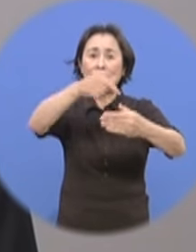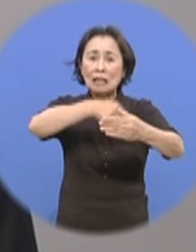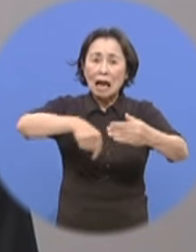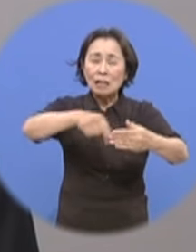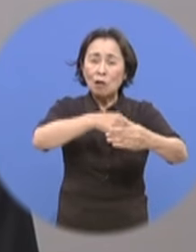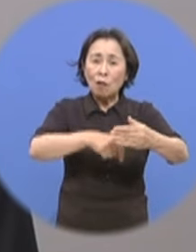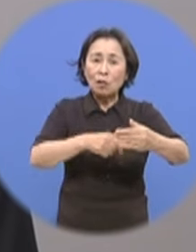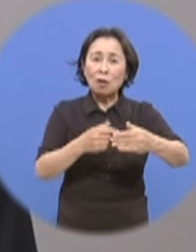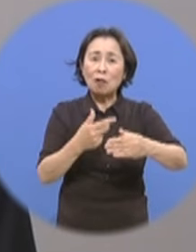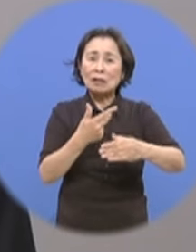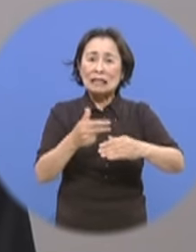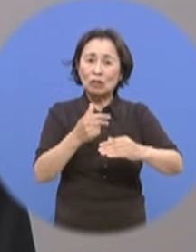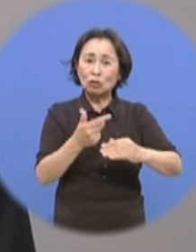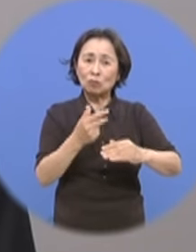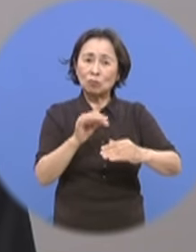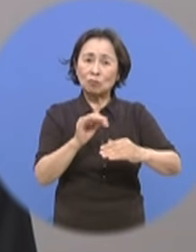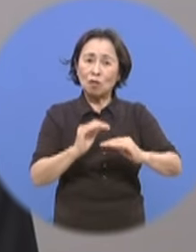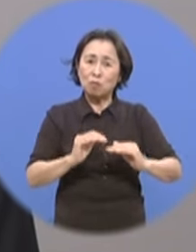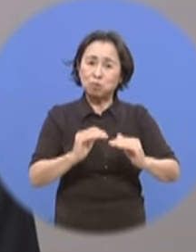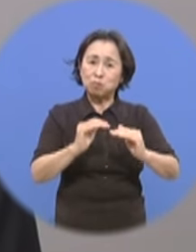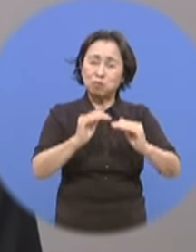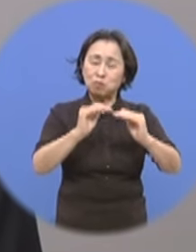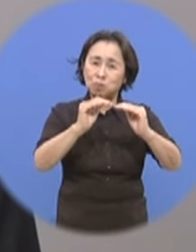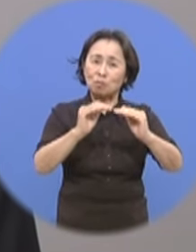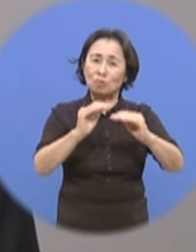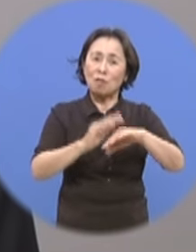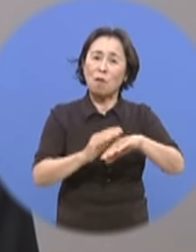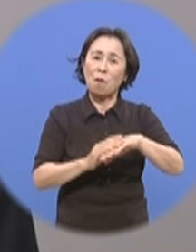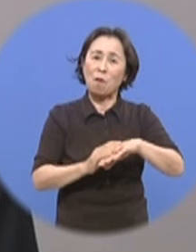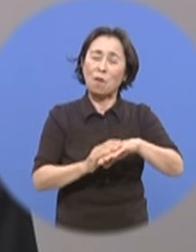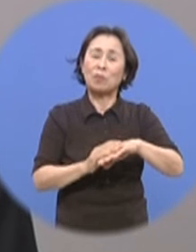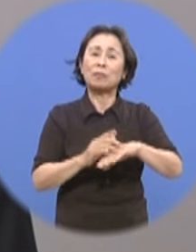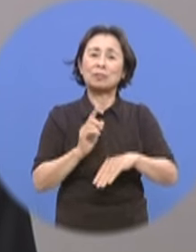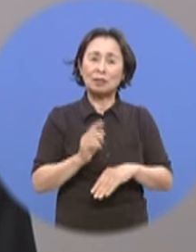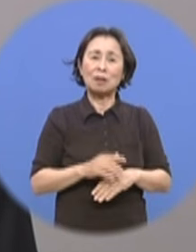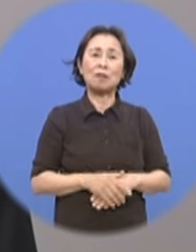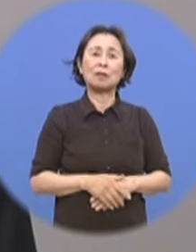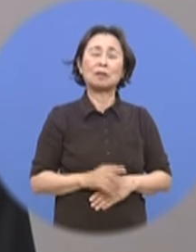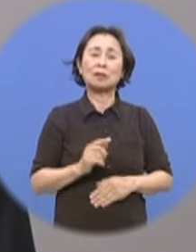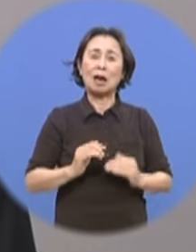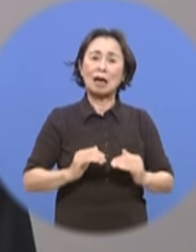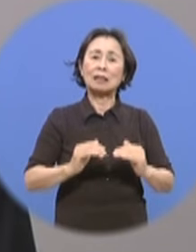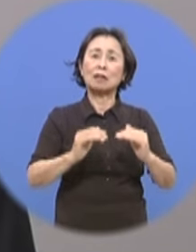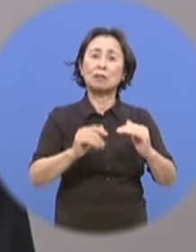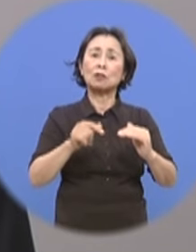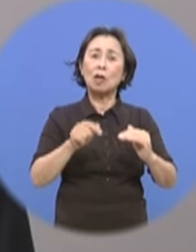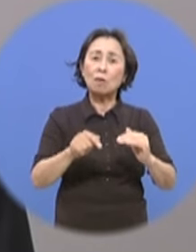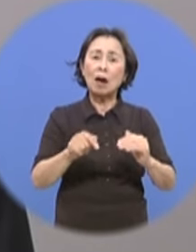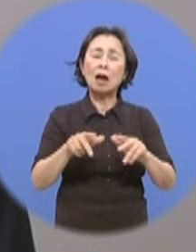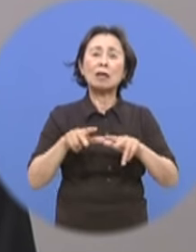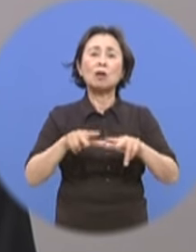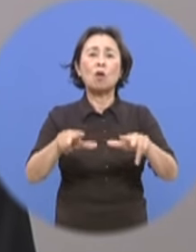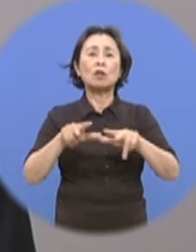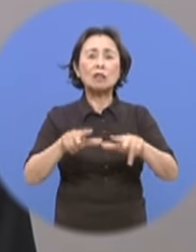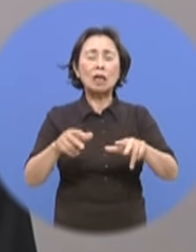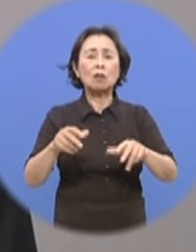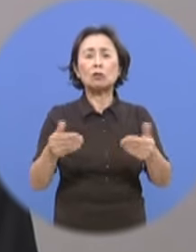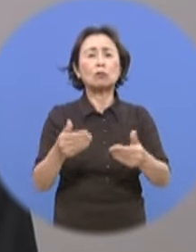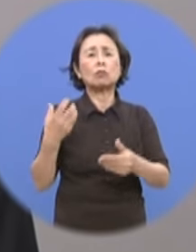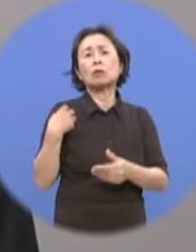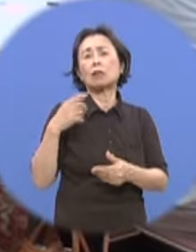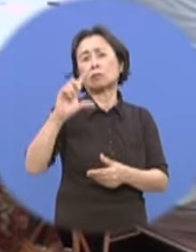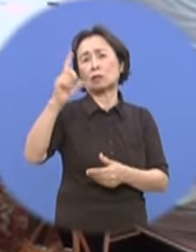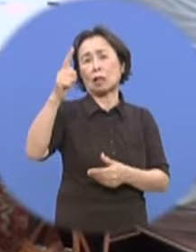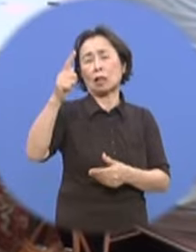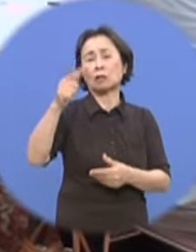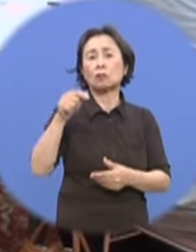質をどう上げていくかっていうところですけれどもその質を上げていくのは私は行政の仕事ではないと思っていてそれ